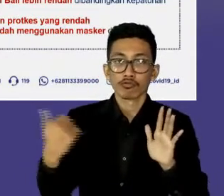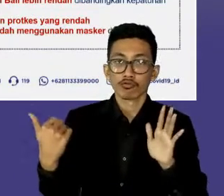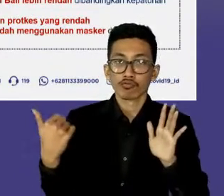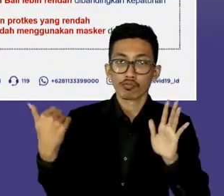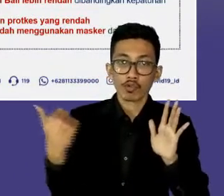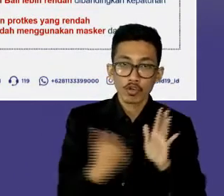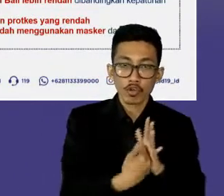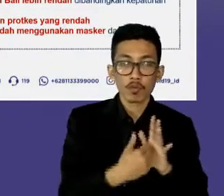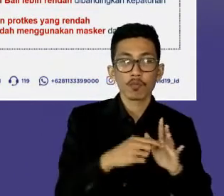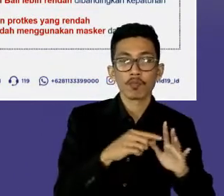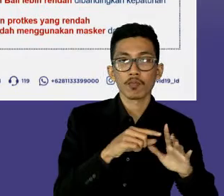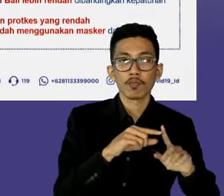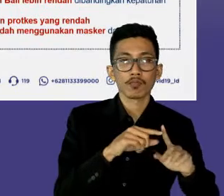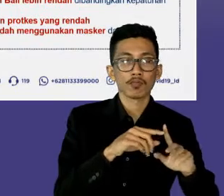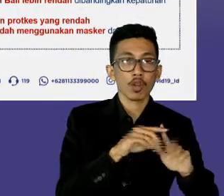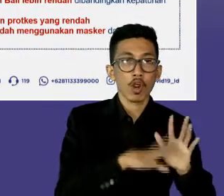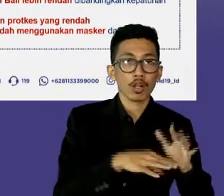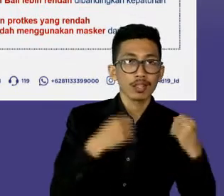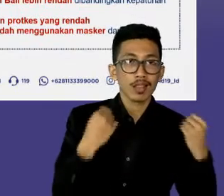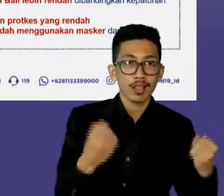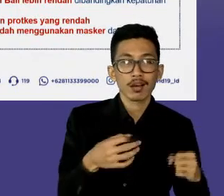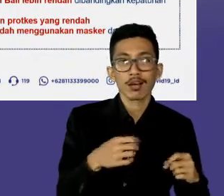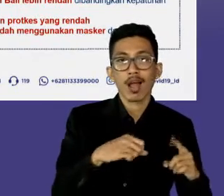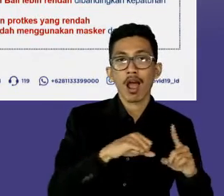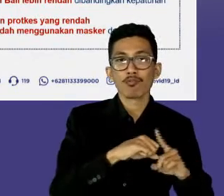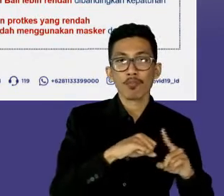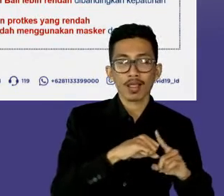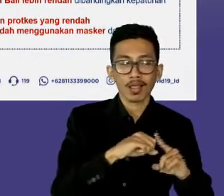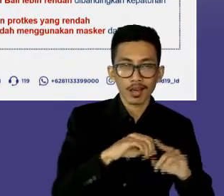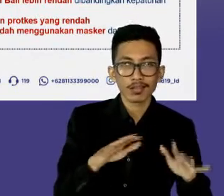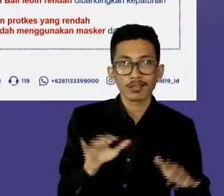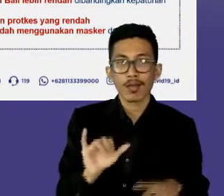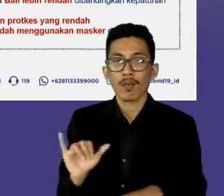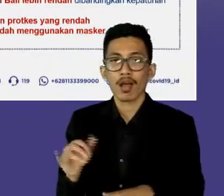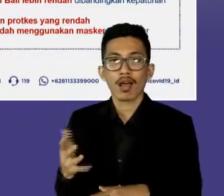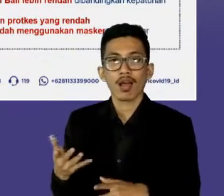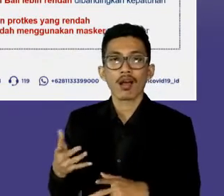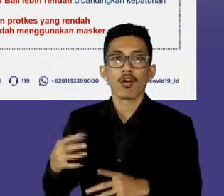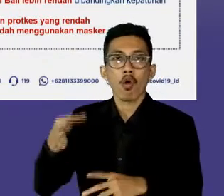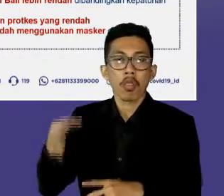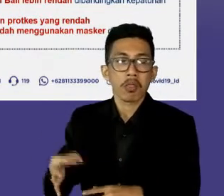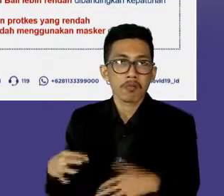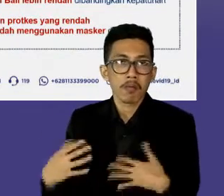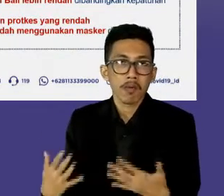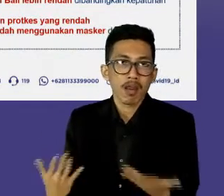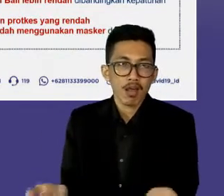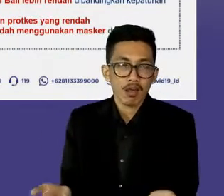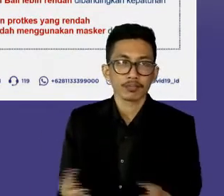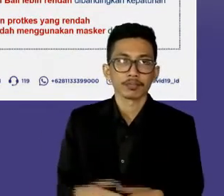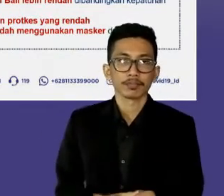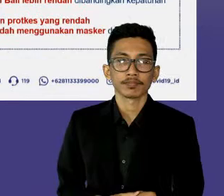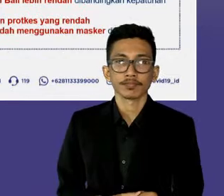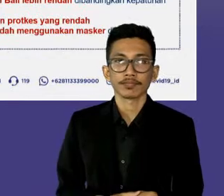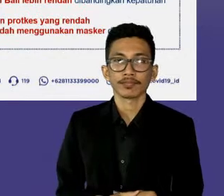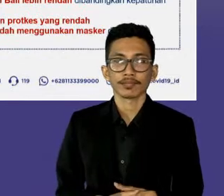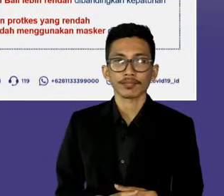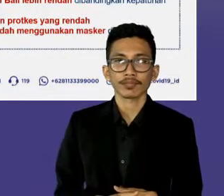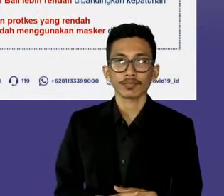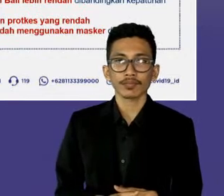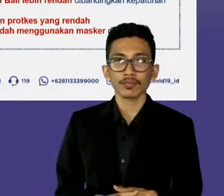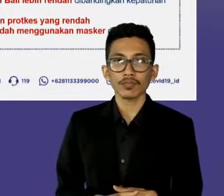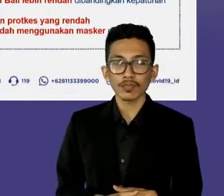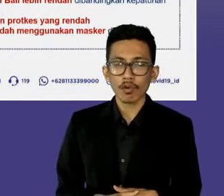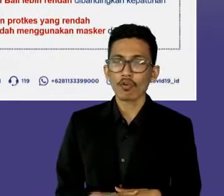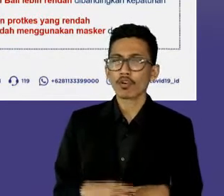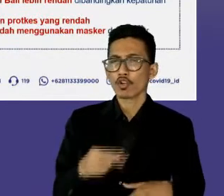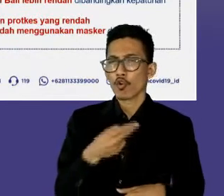sama kabupaten misalnya. Karena kalau dilihat kondisi Indonesia yang sangat beragam ini, angka kepatuhan juga ternyata sangat beragam